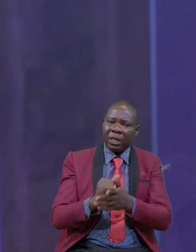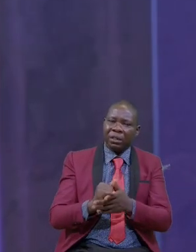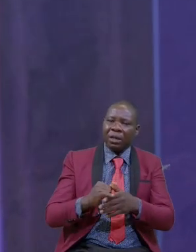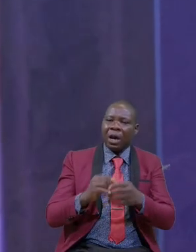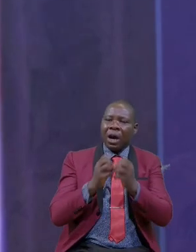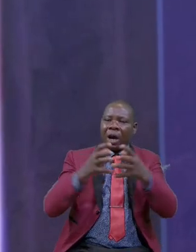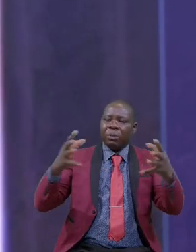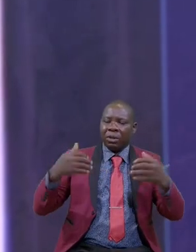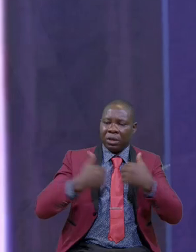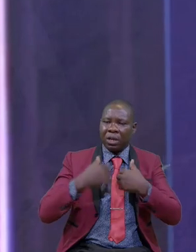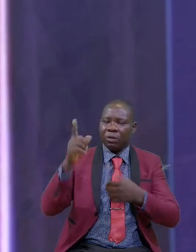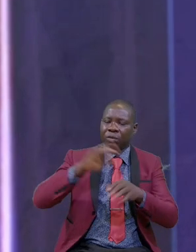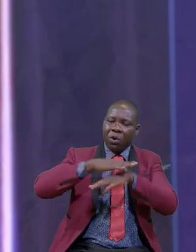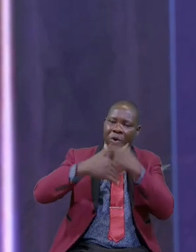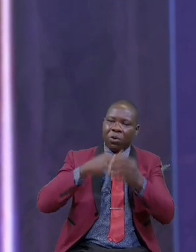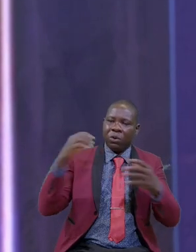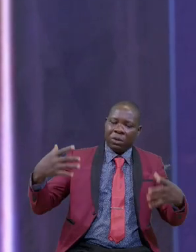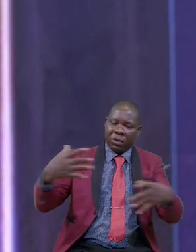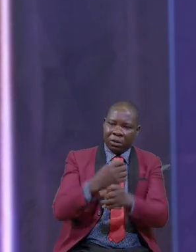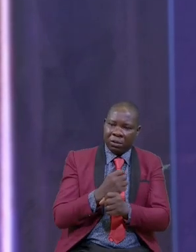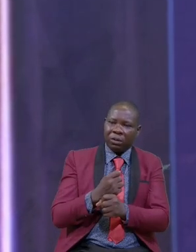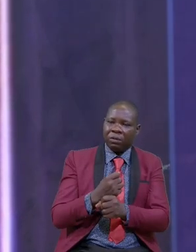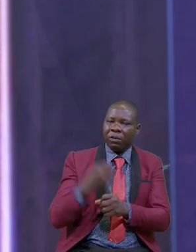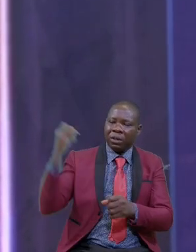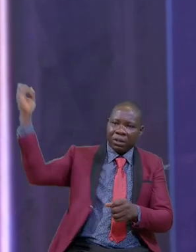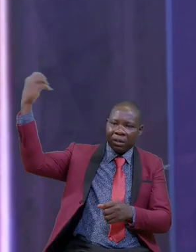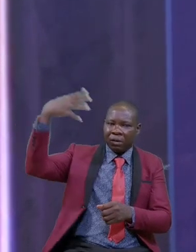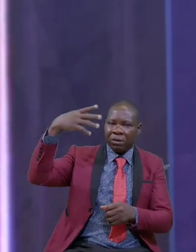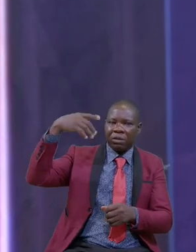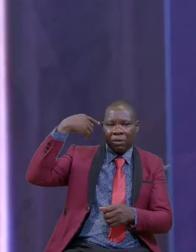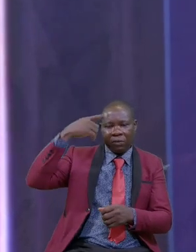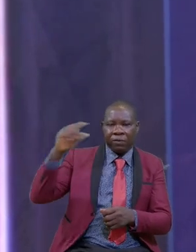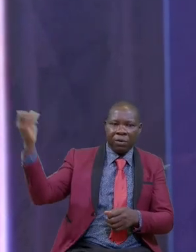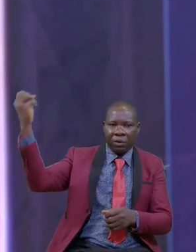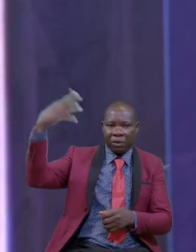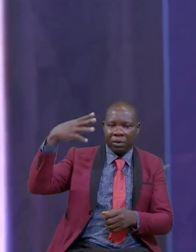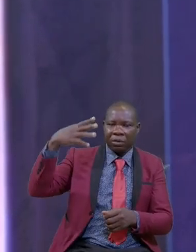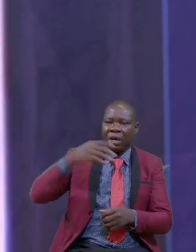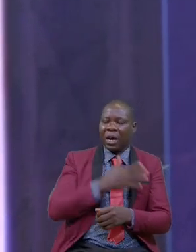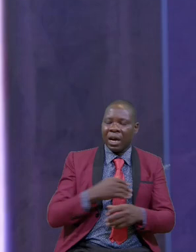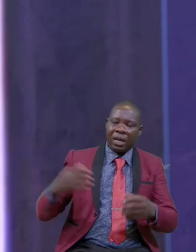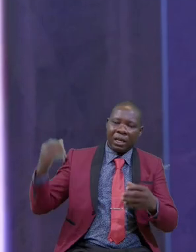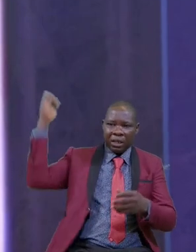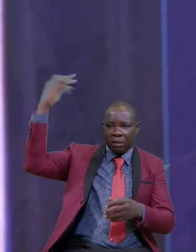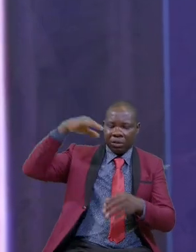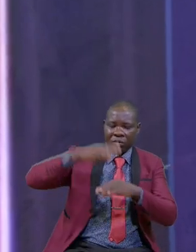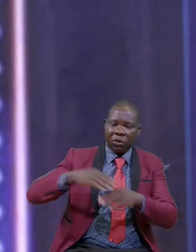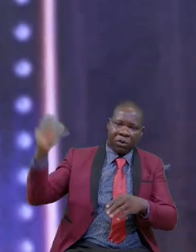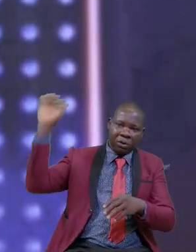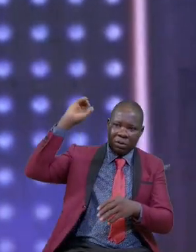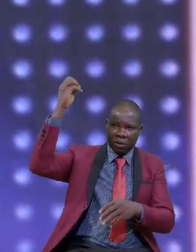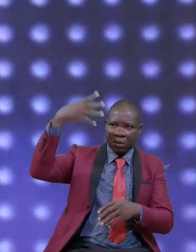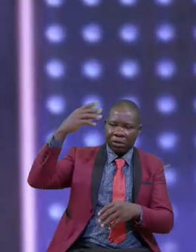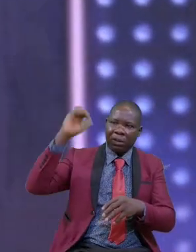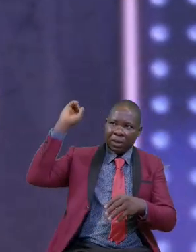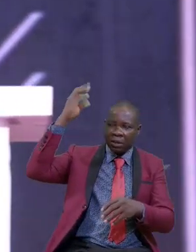grace, pour grâce, grace, grâce upon grâce, sur grâce, grace et grâce, after grace, après grâce, in our lives, dans nos vies, in Jesus au nom de